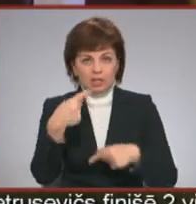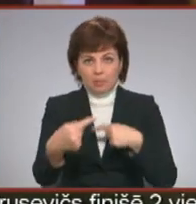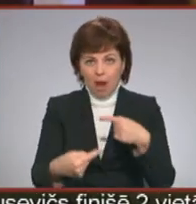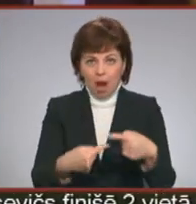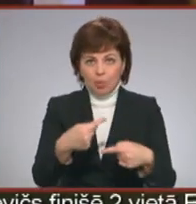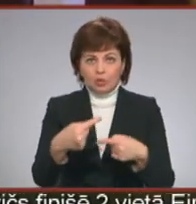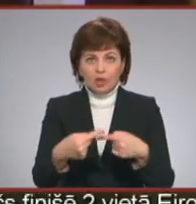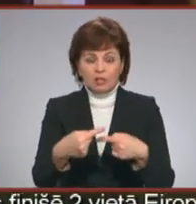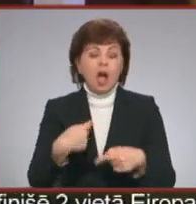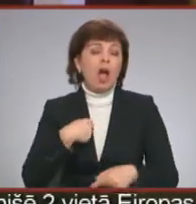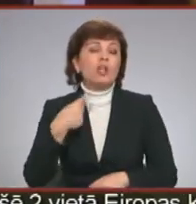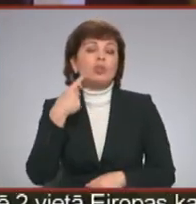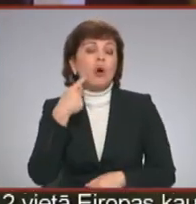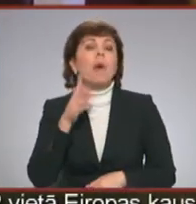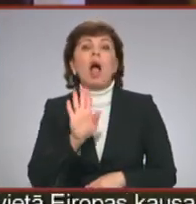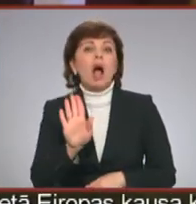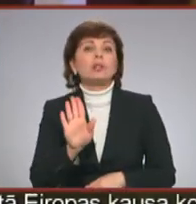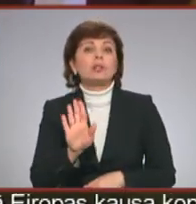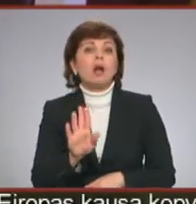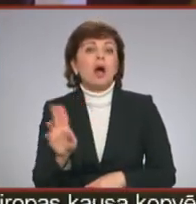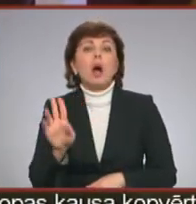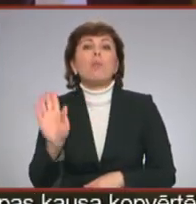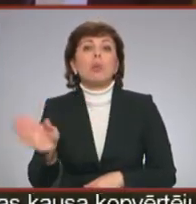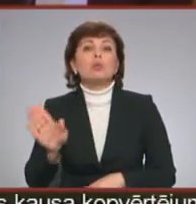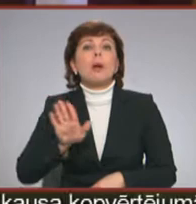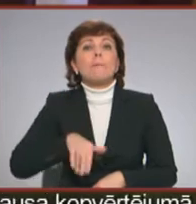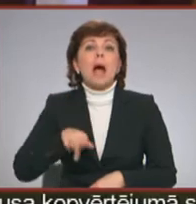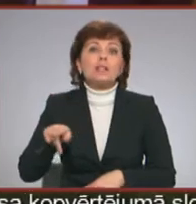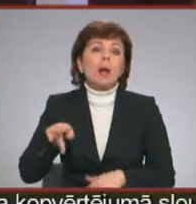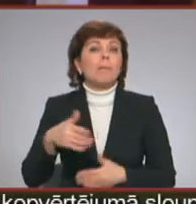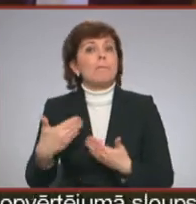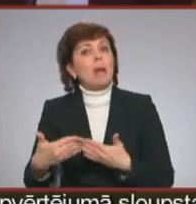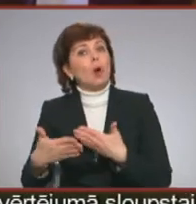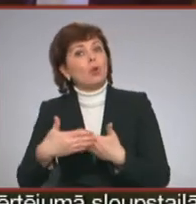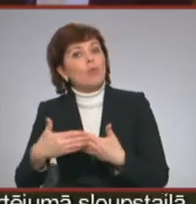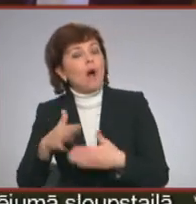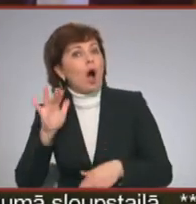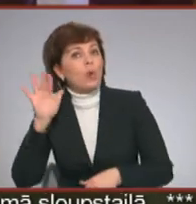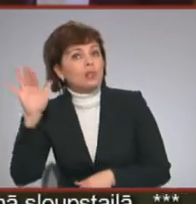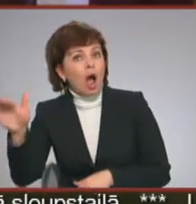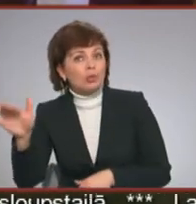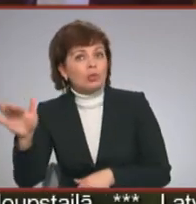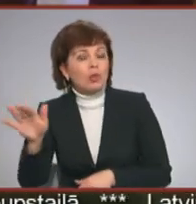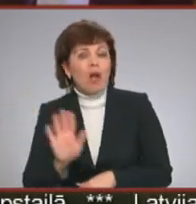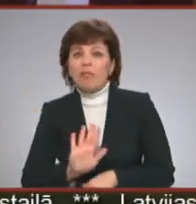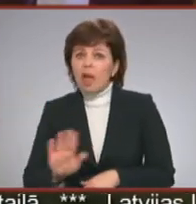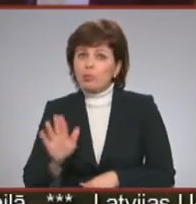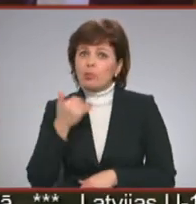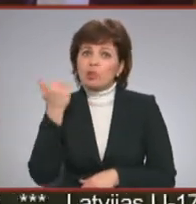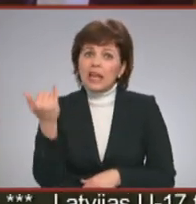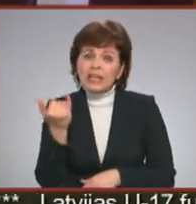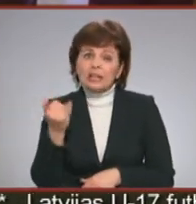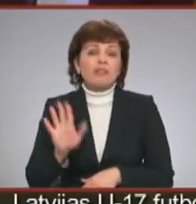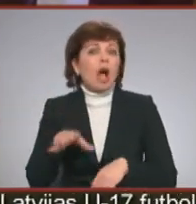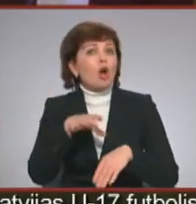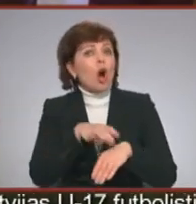Un es domāju, kas būs pēc tam, turpmākajos gados, vai tiešām nebūs nekāda interese nevis par konkrēti,